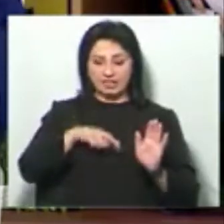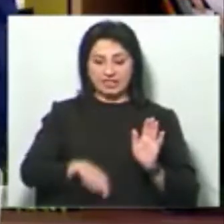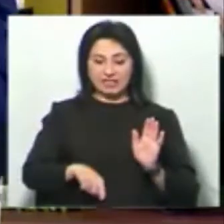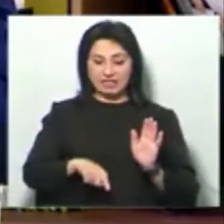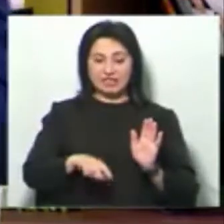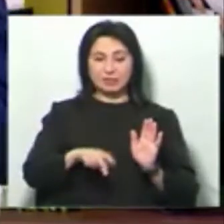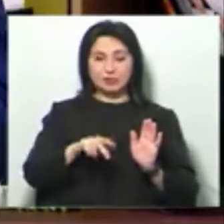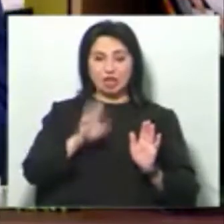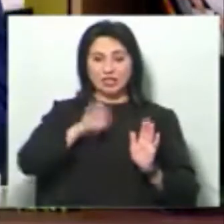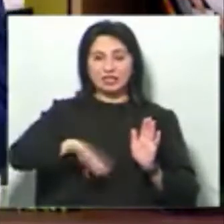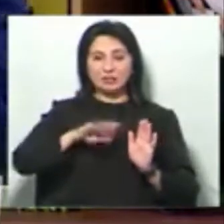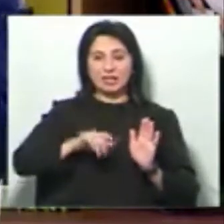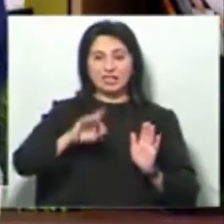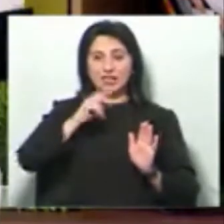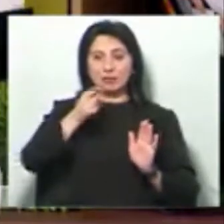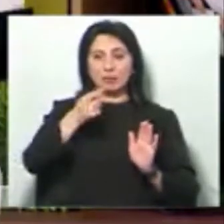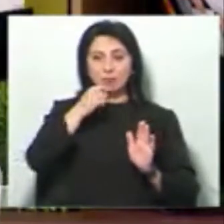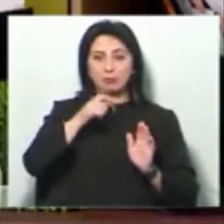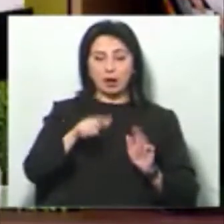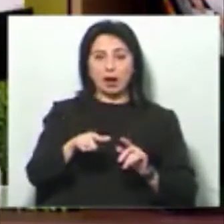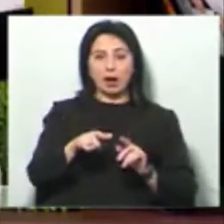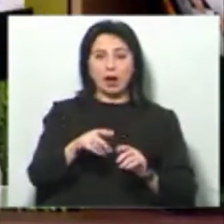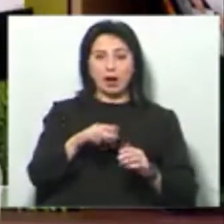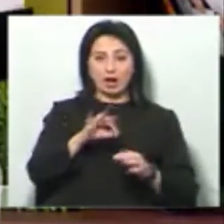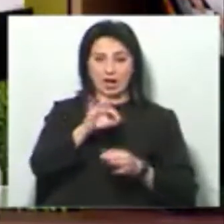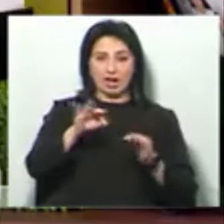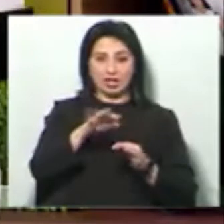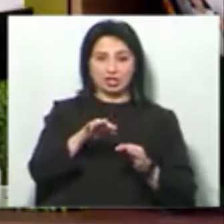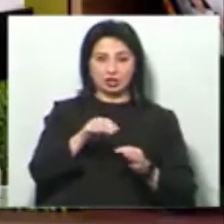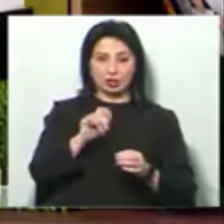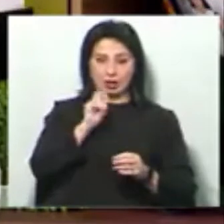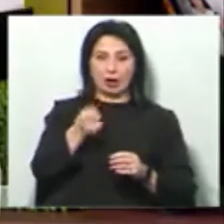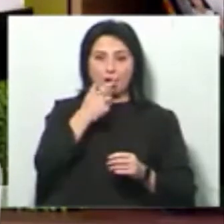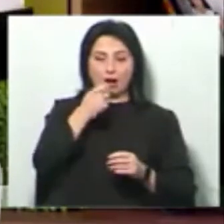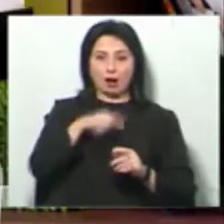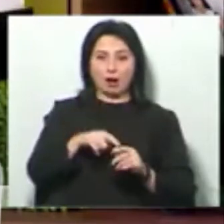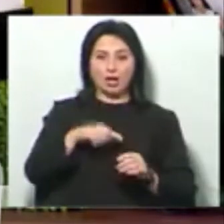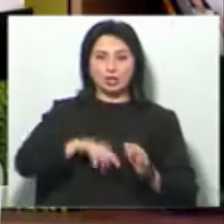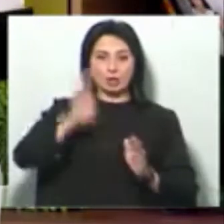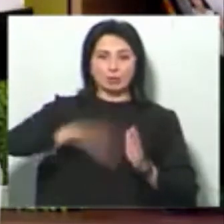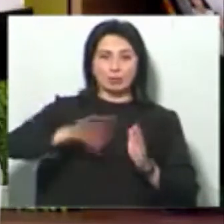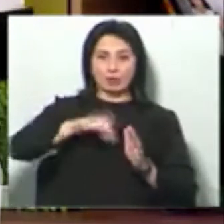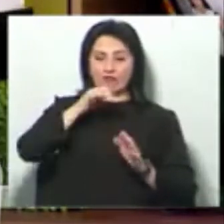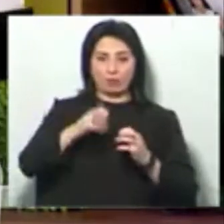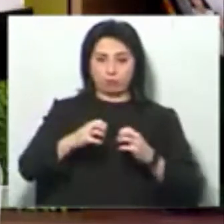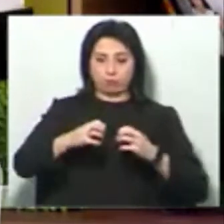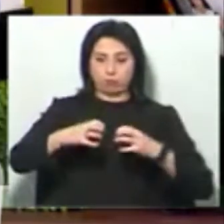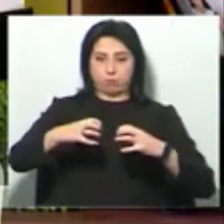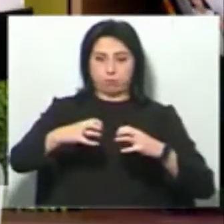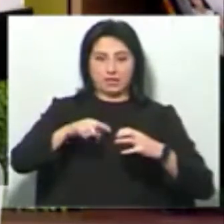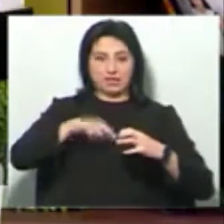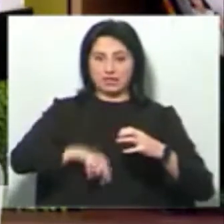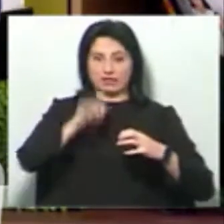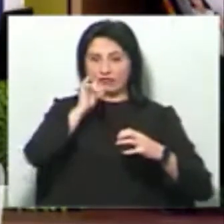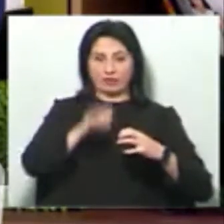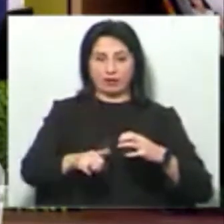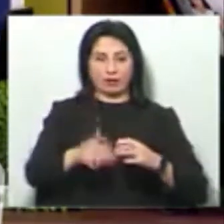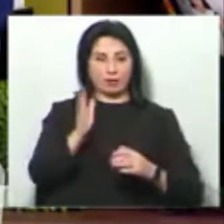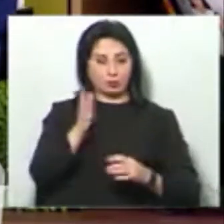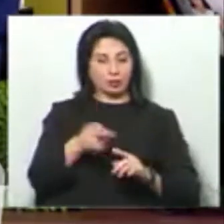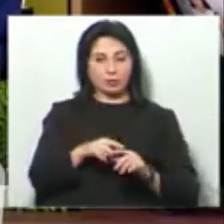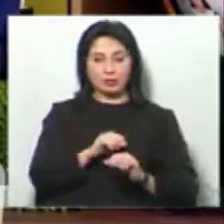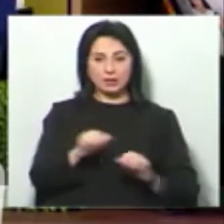უფრო გაგირთულოს თირკმლის გამარება და საერთოდ დიურეზი აღარ მიიღო და აღარ მოხდეს სათანადო რაოდენობის შარტის გამოყოფა ძალიან მნიშვნელოვანი